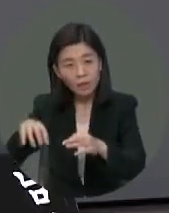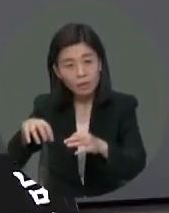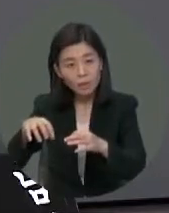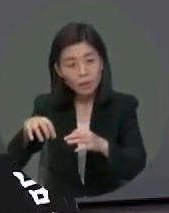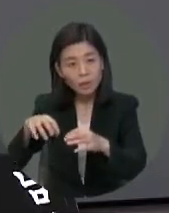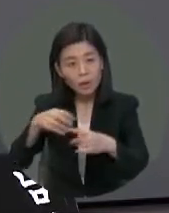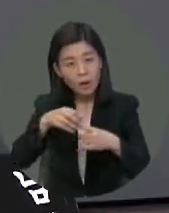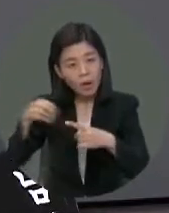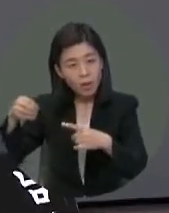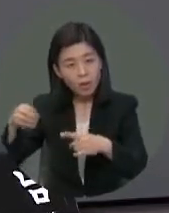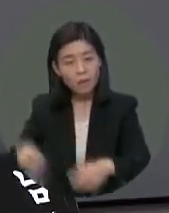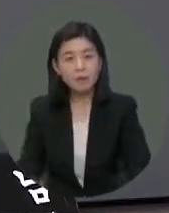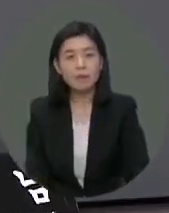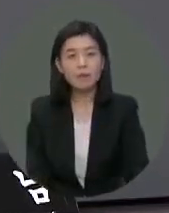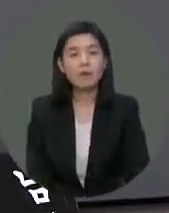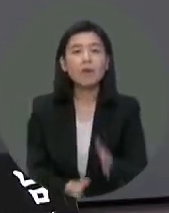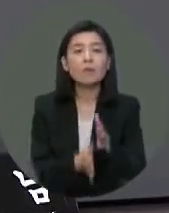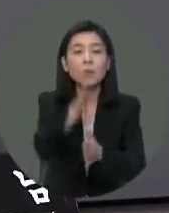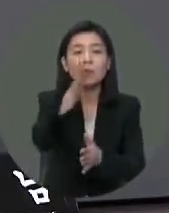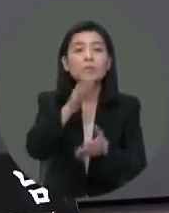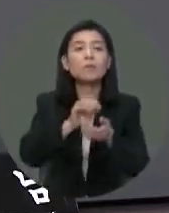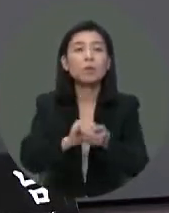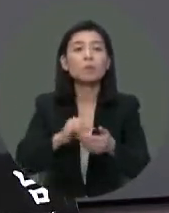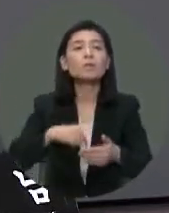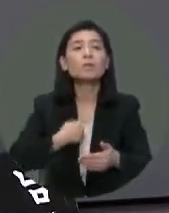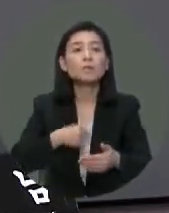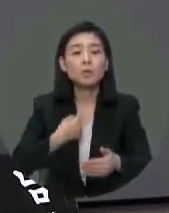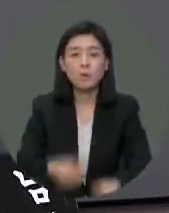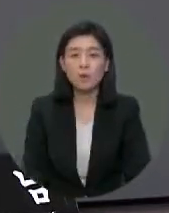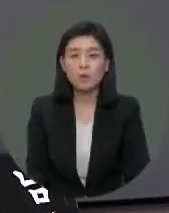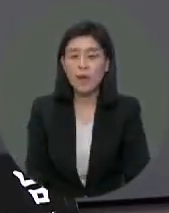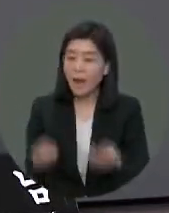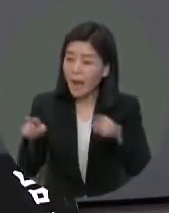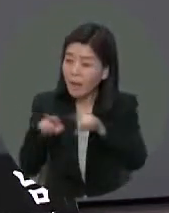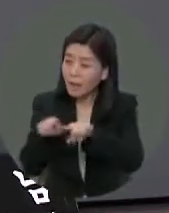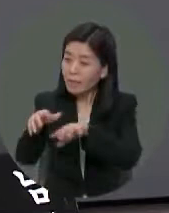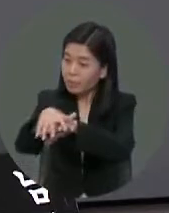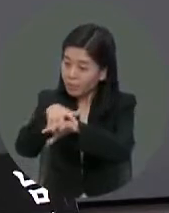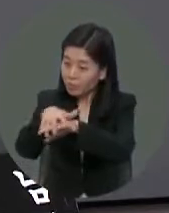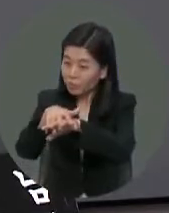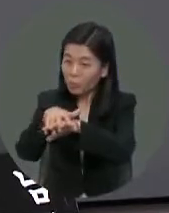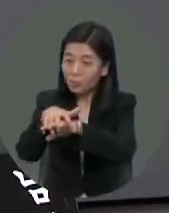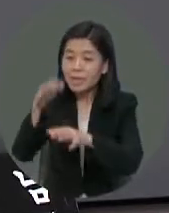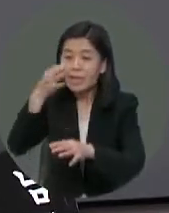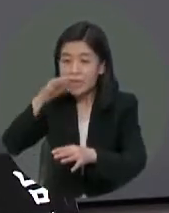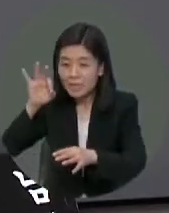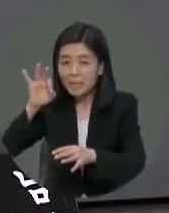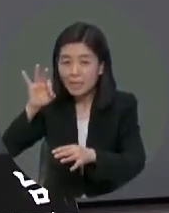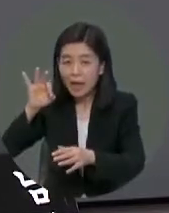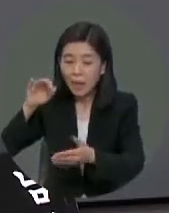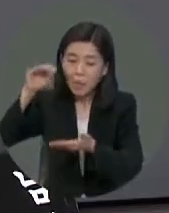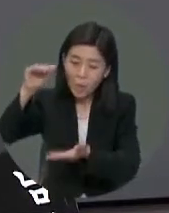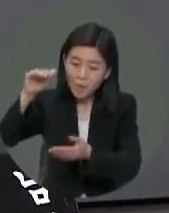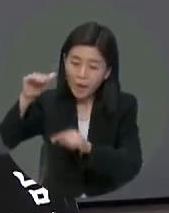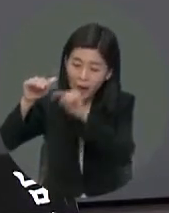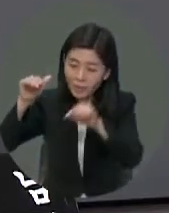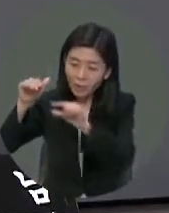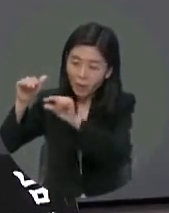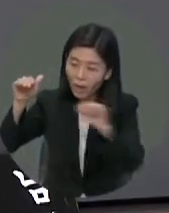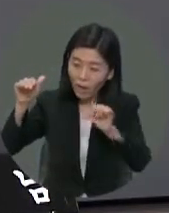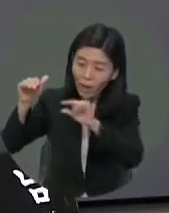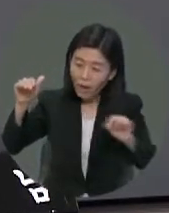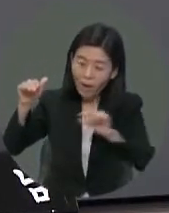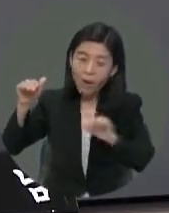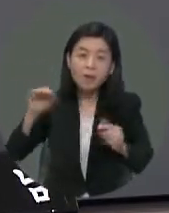도시 농협에서 스스로 상생기부 마련해서 하고 있는데이자 범위 내에서 서울만 좋게 쓰고 있어요 그렇지 않습니까 그래서